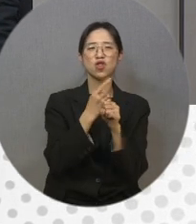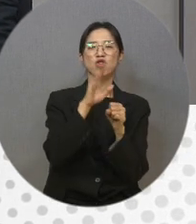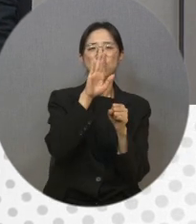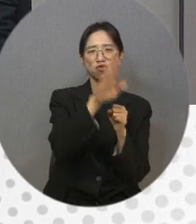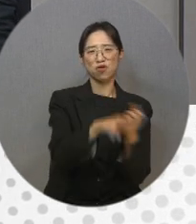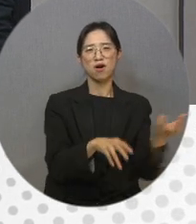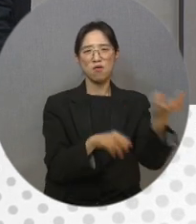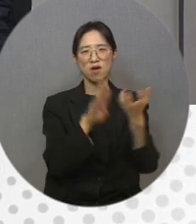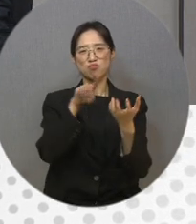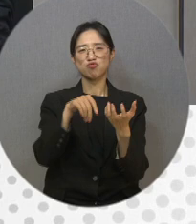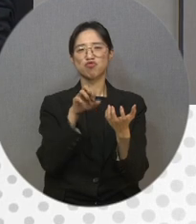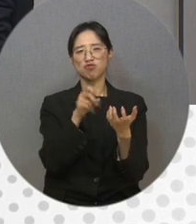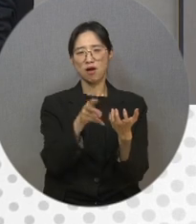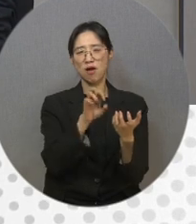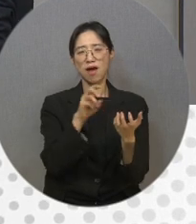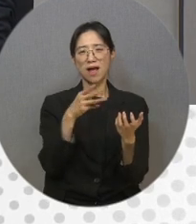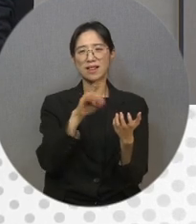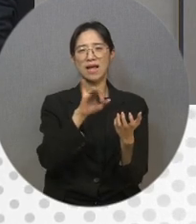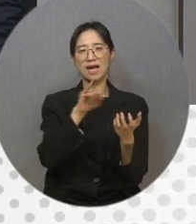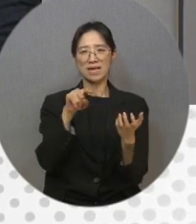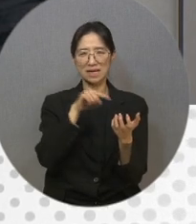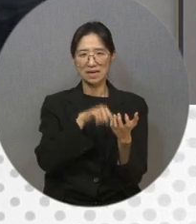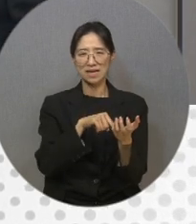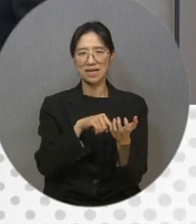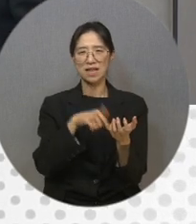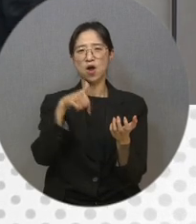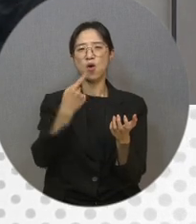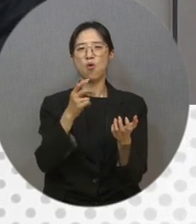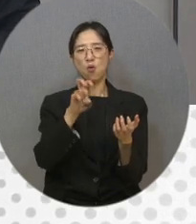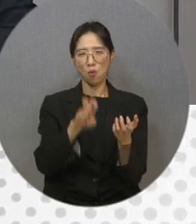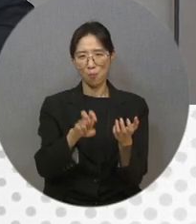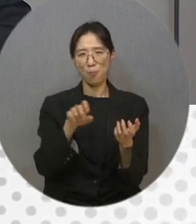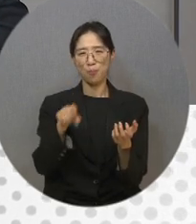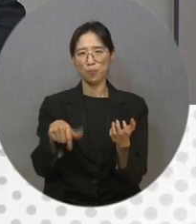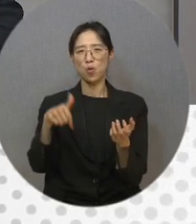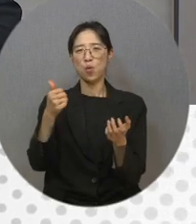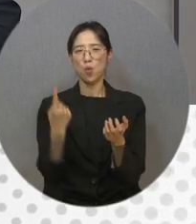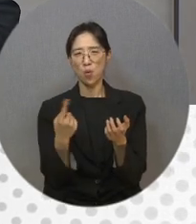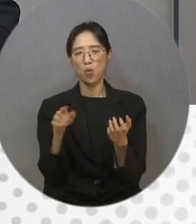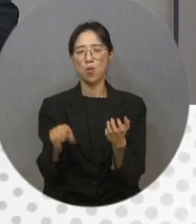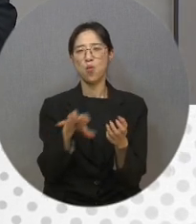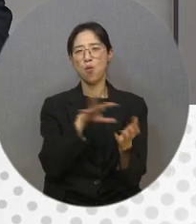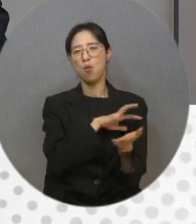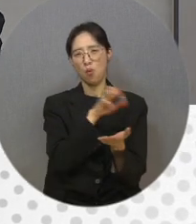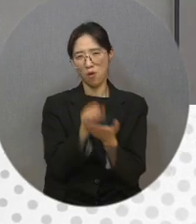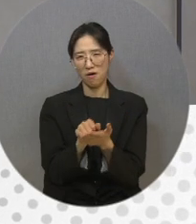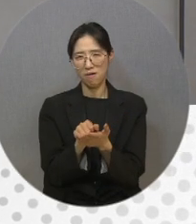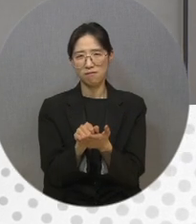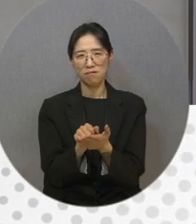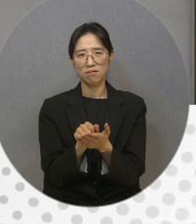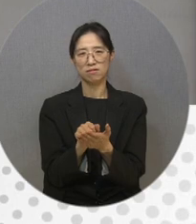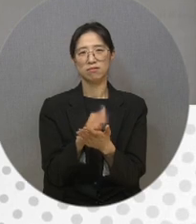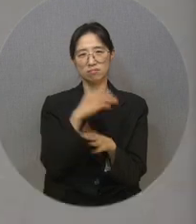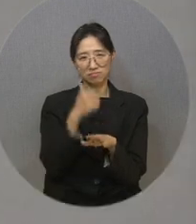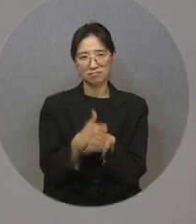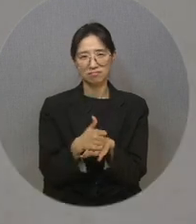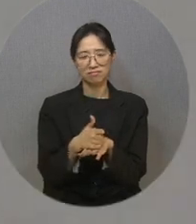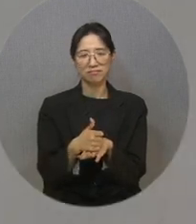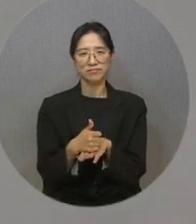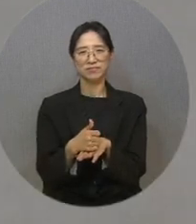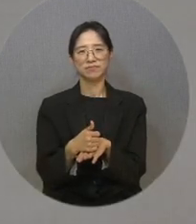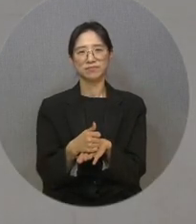부여 알타이족이 바로 이 곰족과 호족을 공격하게 됩니다. 그래서